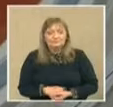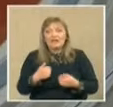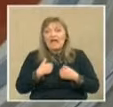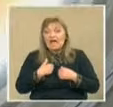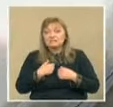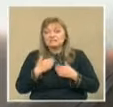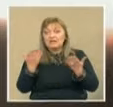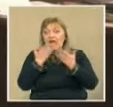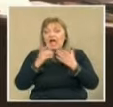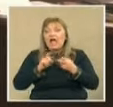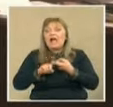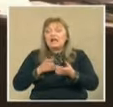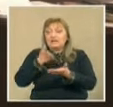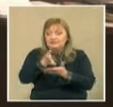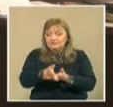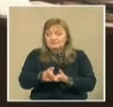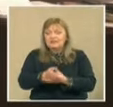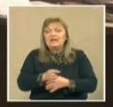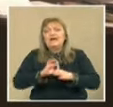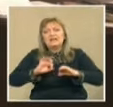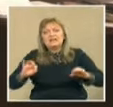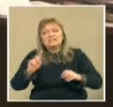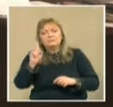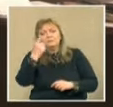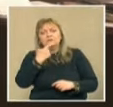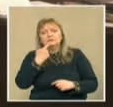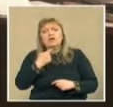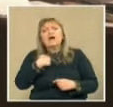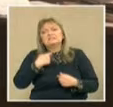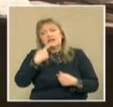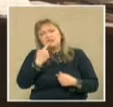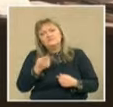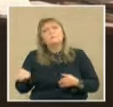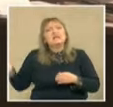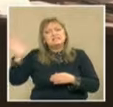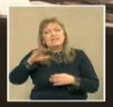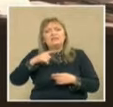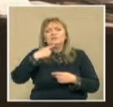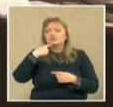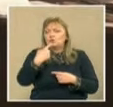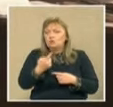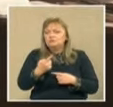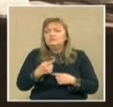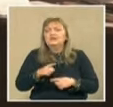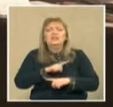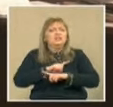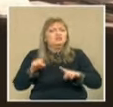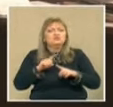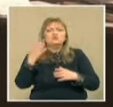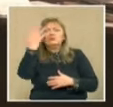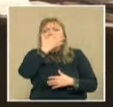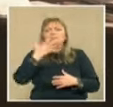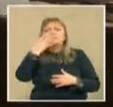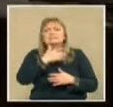Аз кандидатствах, късат ме едната година и аз си казвам, ще кандидатствам следващата и нищо не визуализирам, не си представям